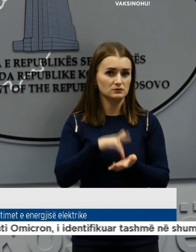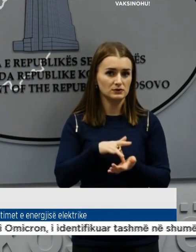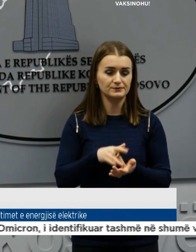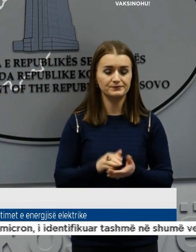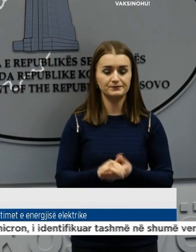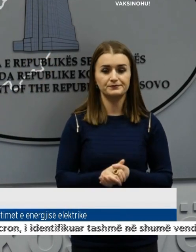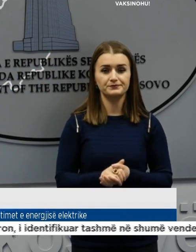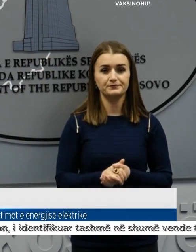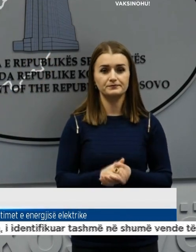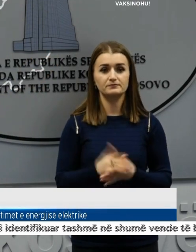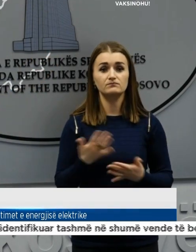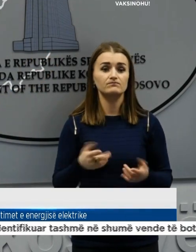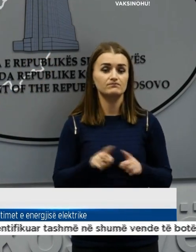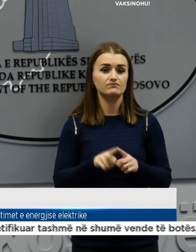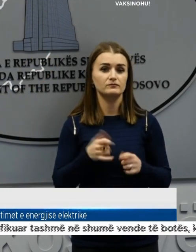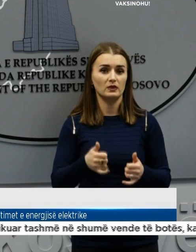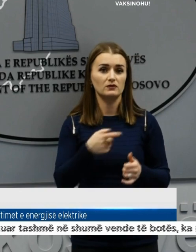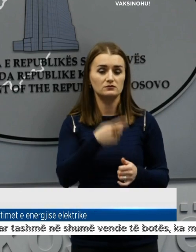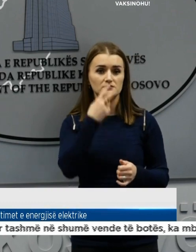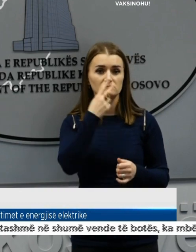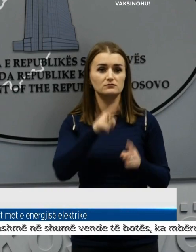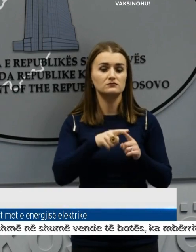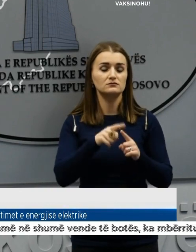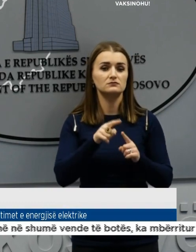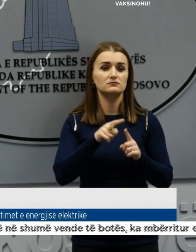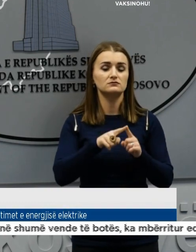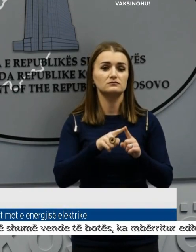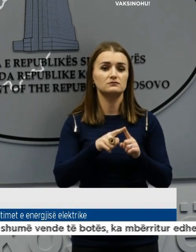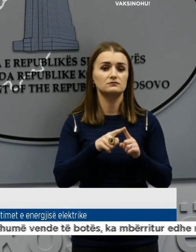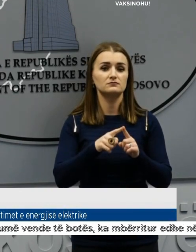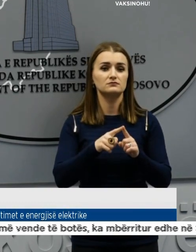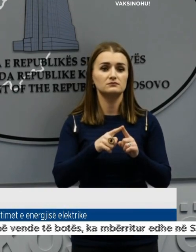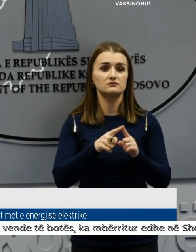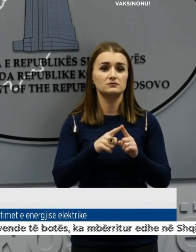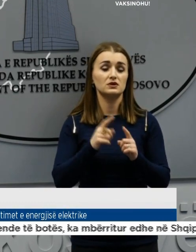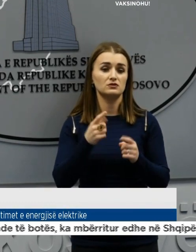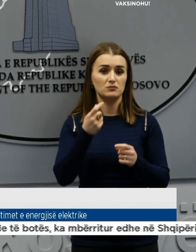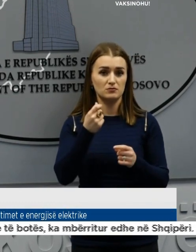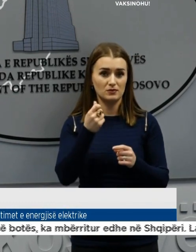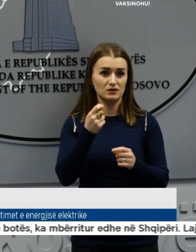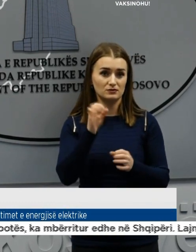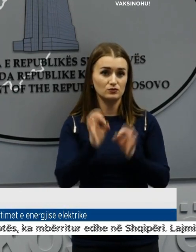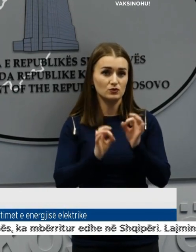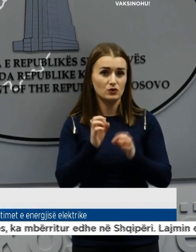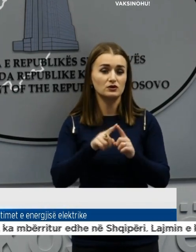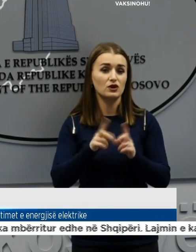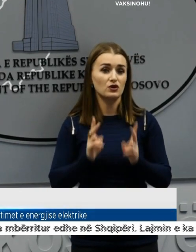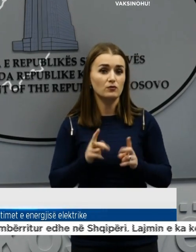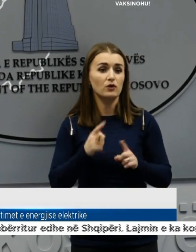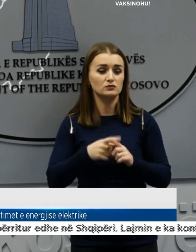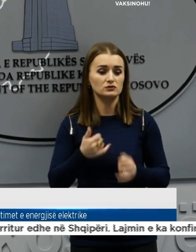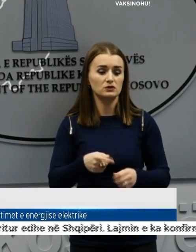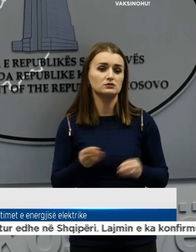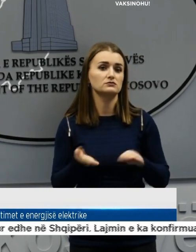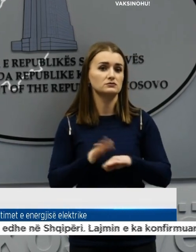rritje 7 fesh në krahasim me çmimi normal të energjisë elektrike në tregun